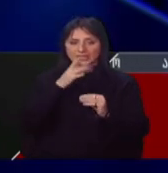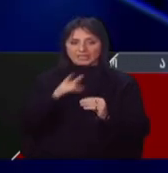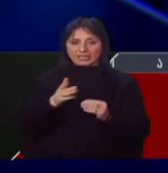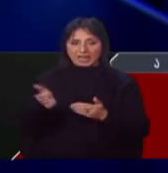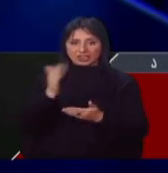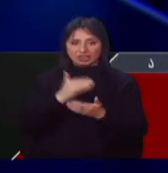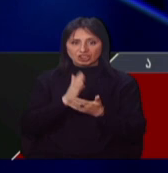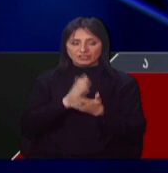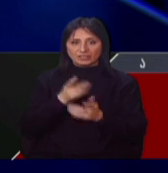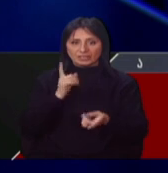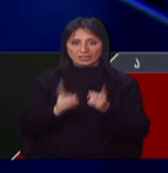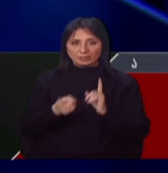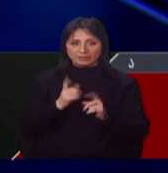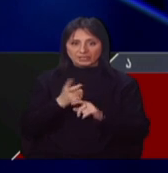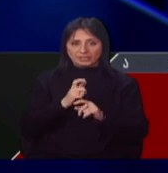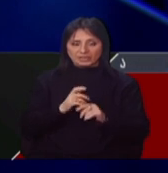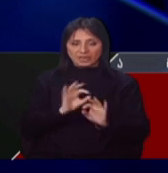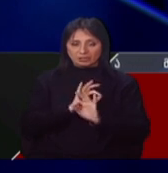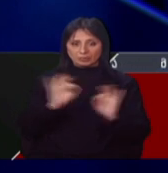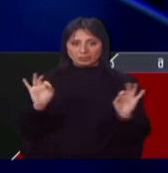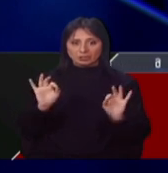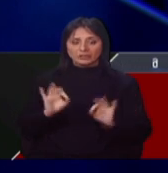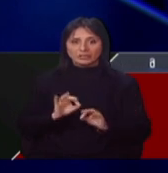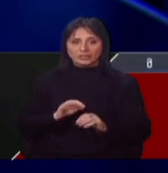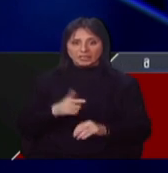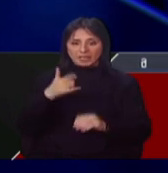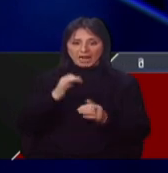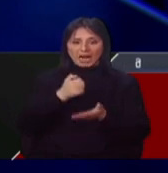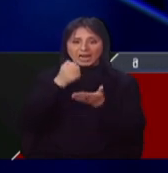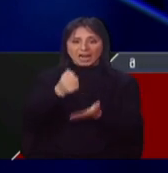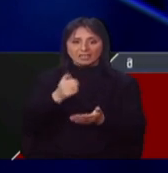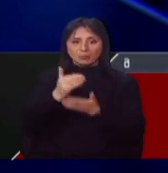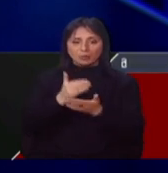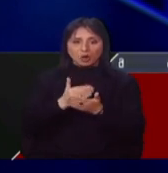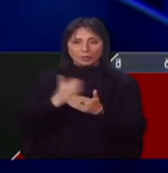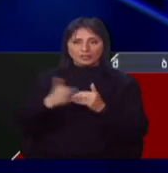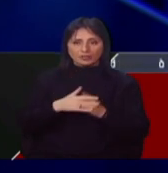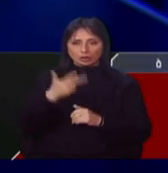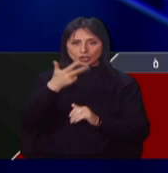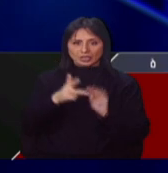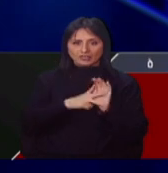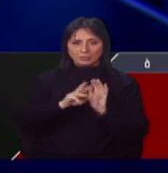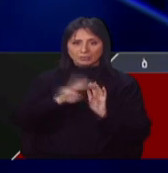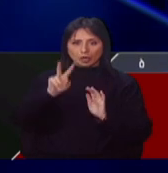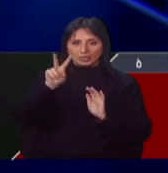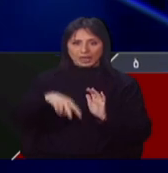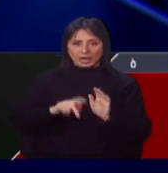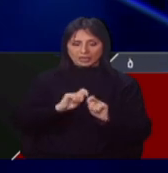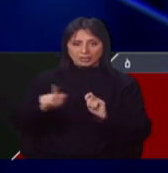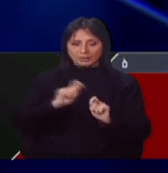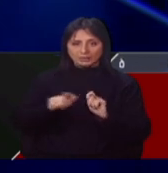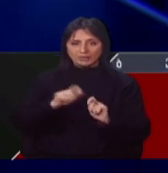საქმიანობის შედეგები არის ნამდვილად ძალიან შთამბეჭდავი. საგრანტო პროგრამების ფარგლებში დაახლოებით 38 მილიონი ლარი